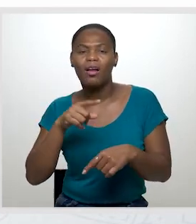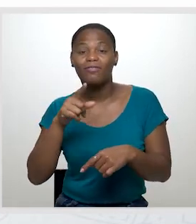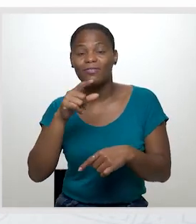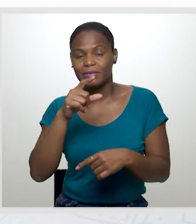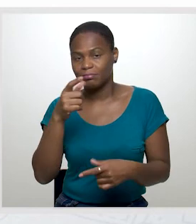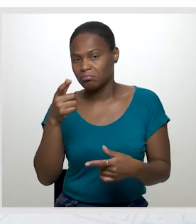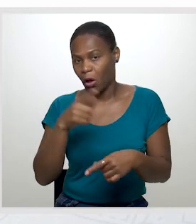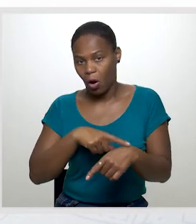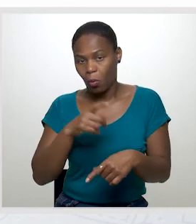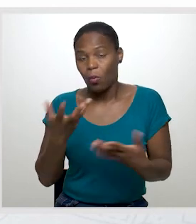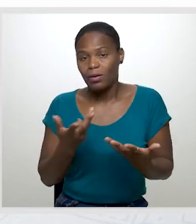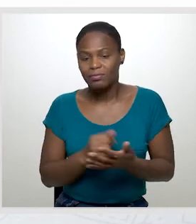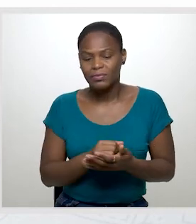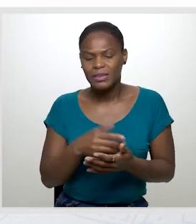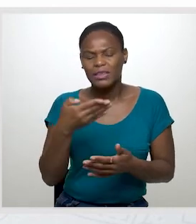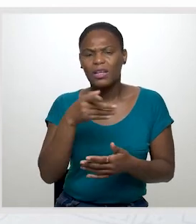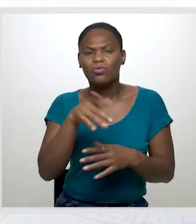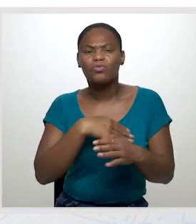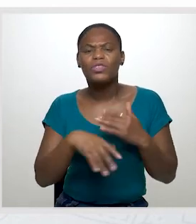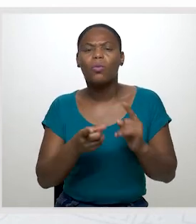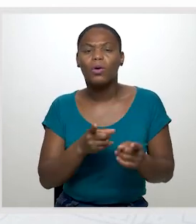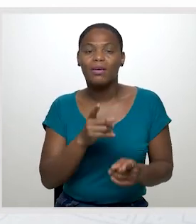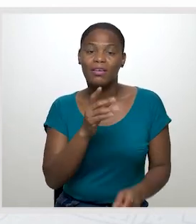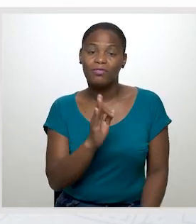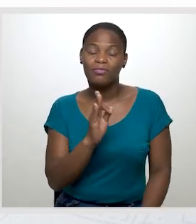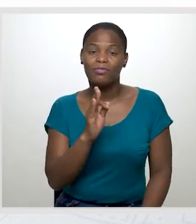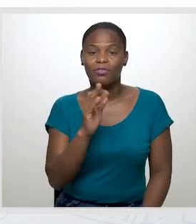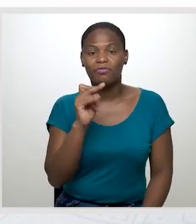7. Qu'est-ce que vous faisiez?